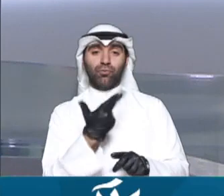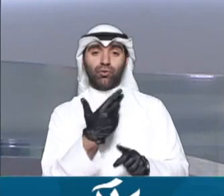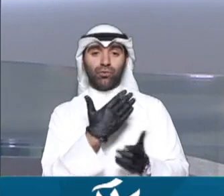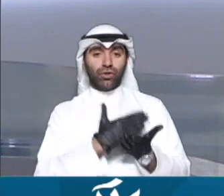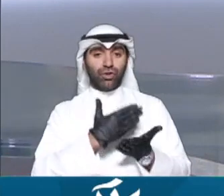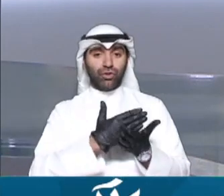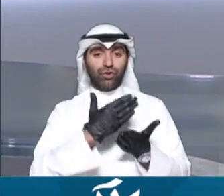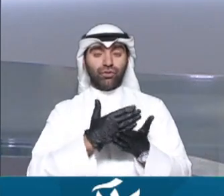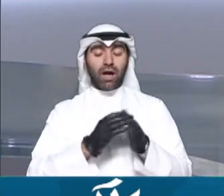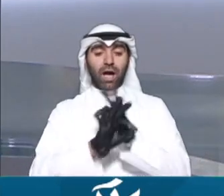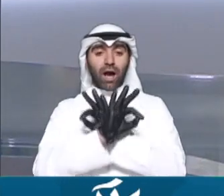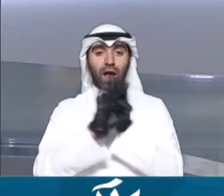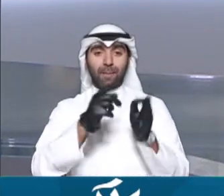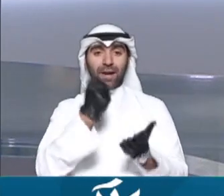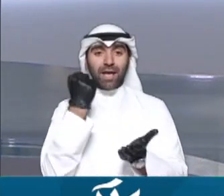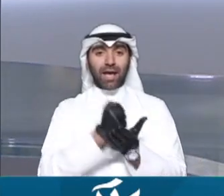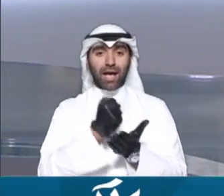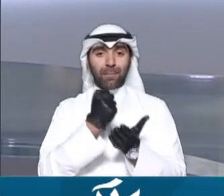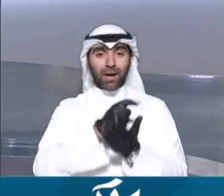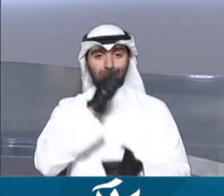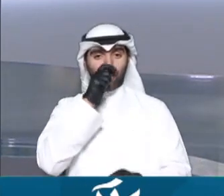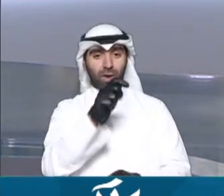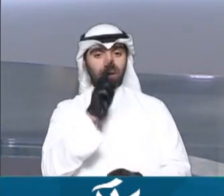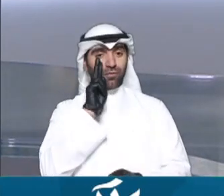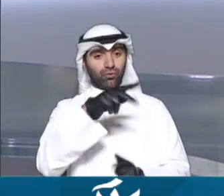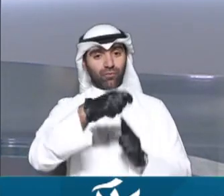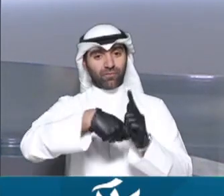مغادرة مخالفي الإقامة للبلاد. نتابع.